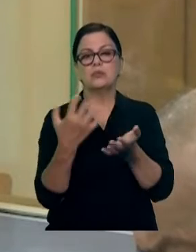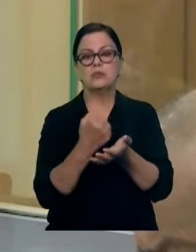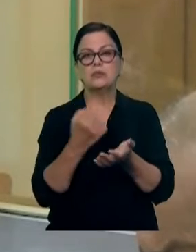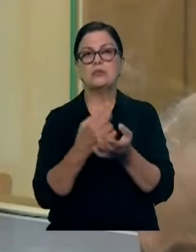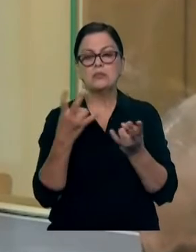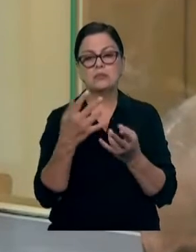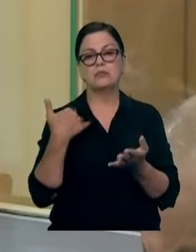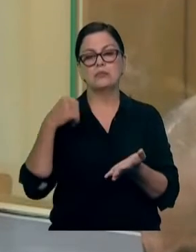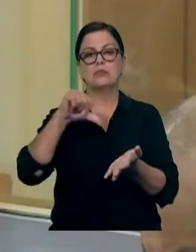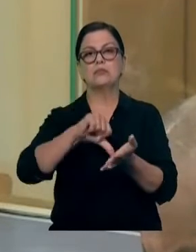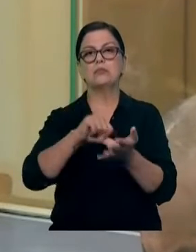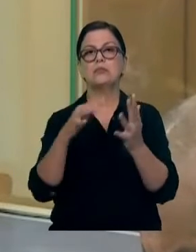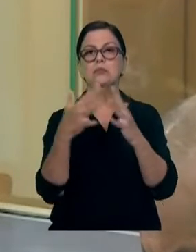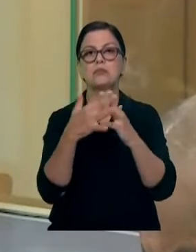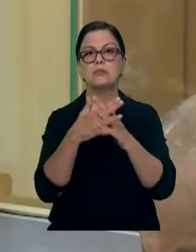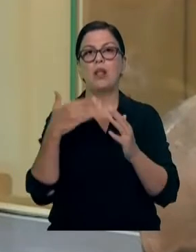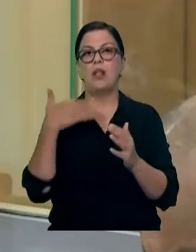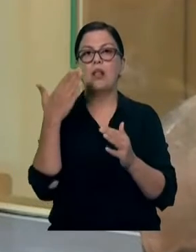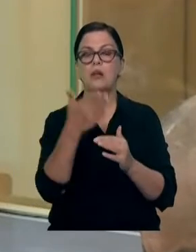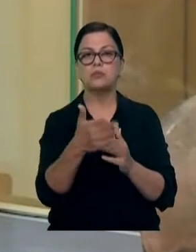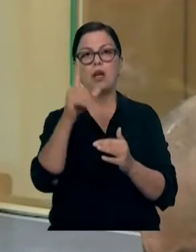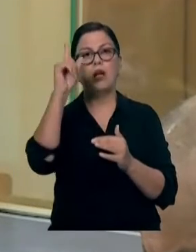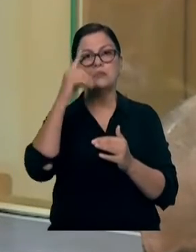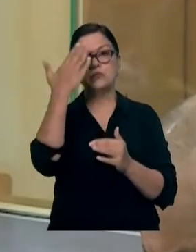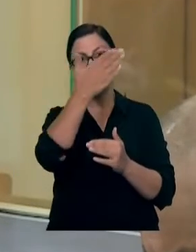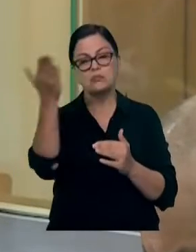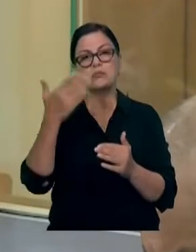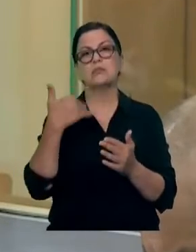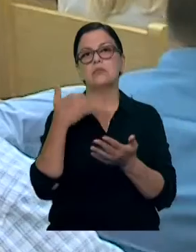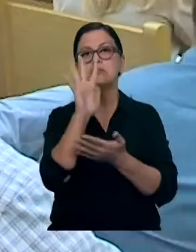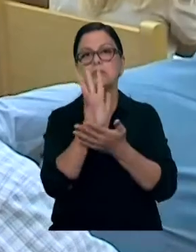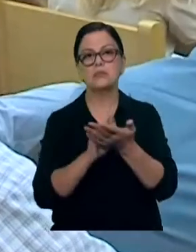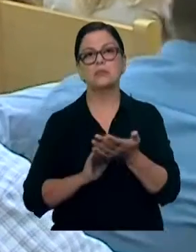ilə döyüşlərə getmişəm. Azərbaycan xalqından, hamıdan üzr istəyirəm.